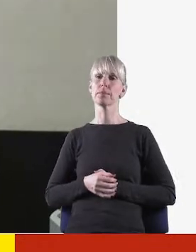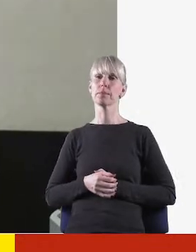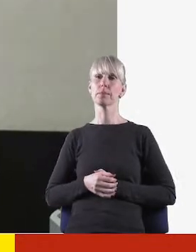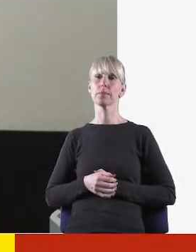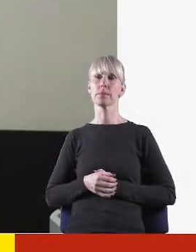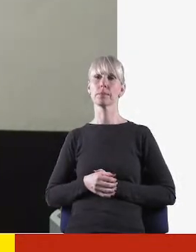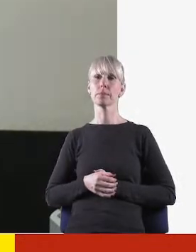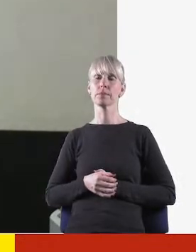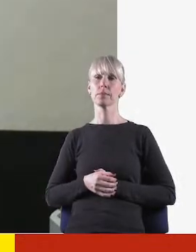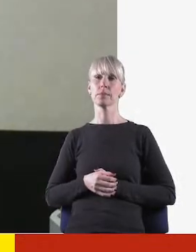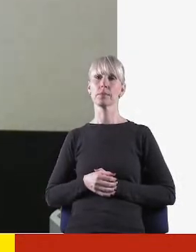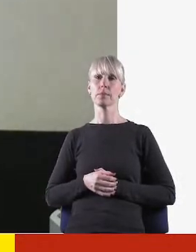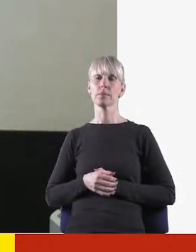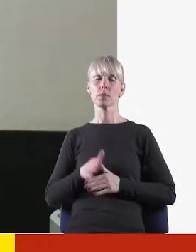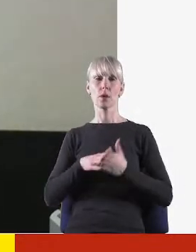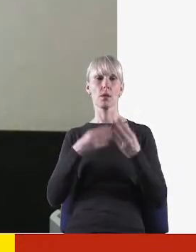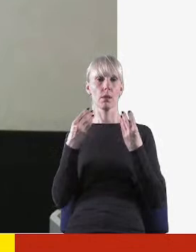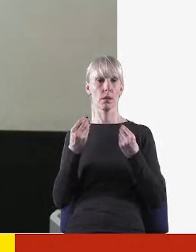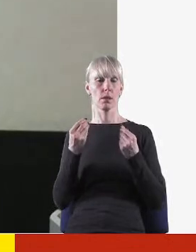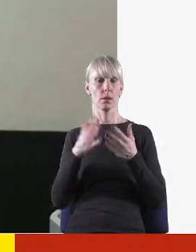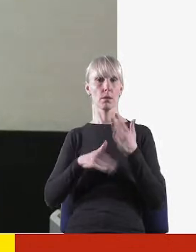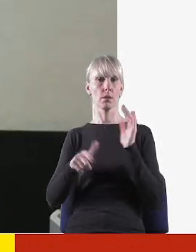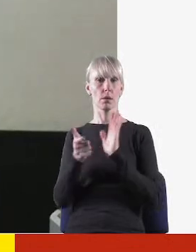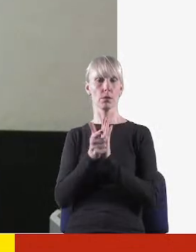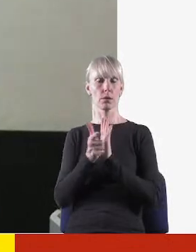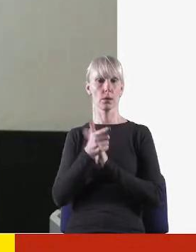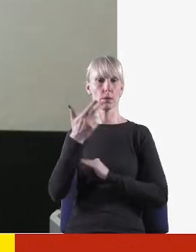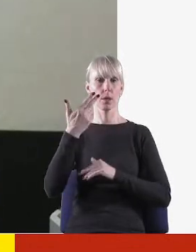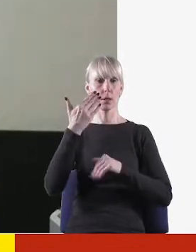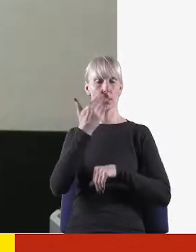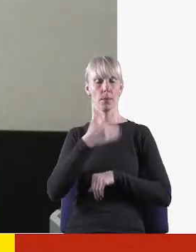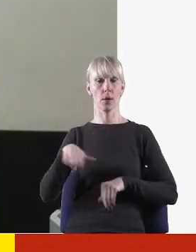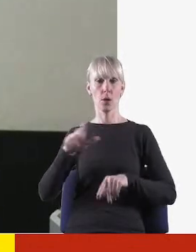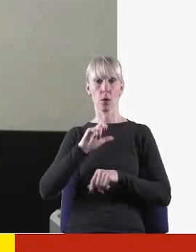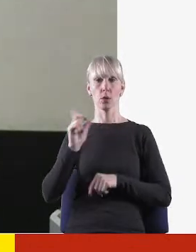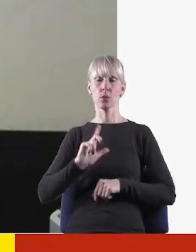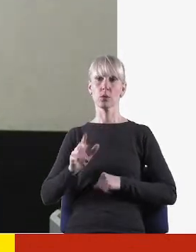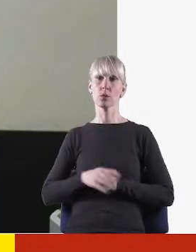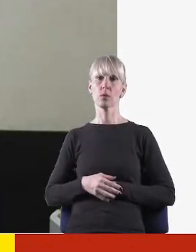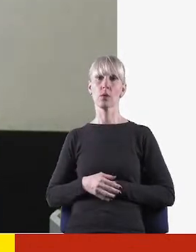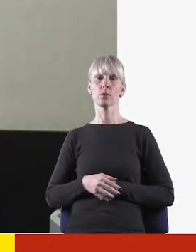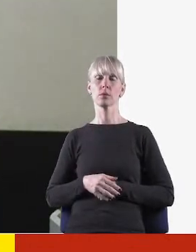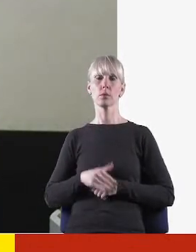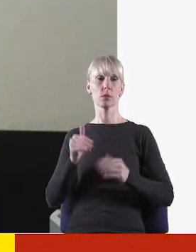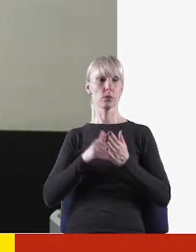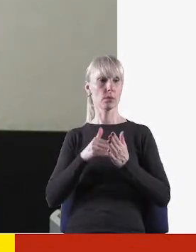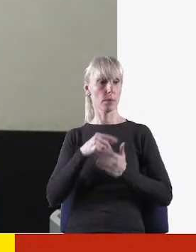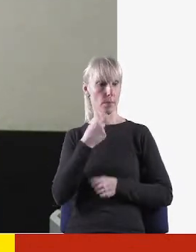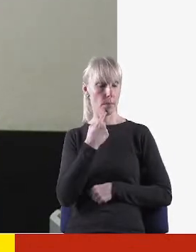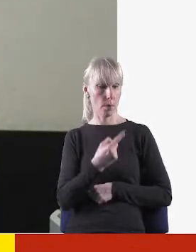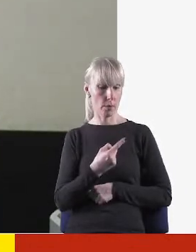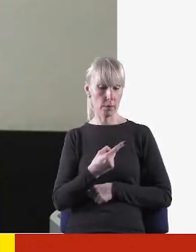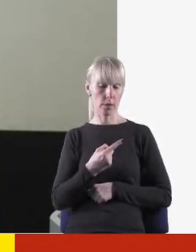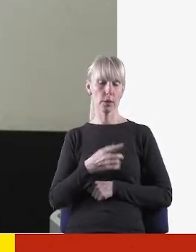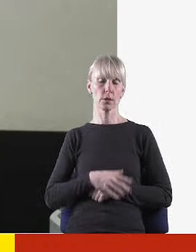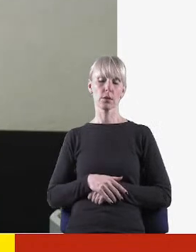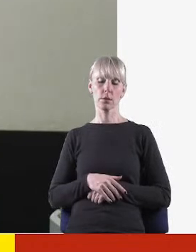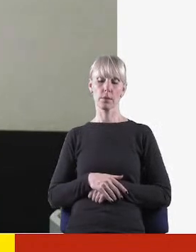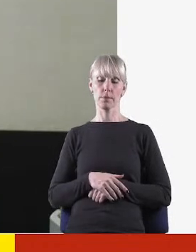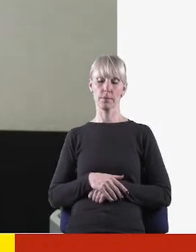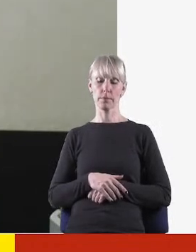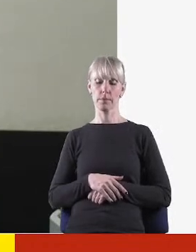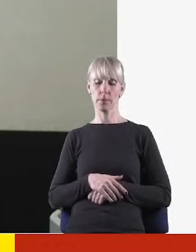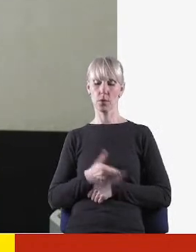nieruchomości na kwotę ponad 17 milionów złotych. Trzeba powiedzieć, że no niestety HOSSA